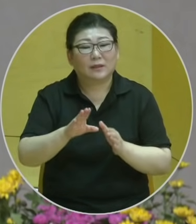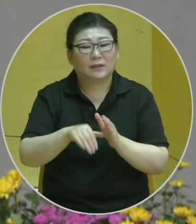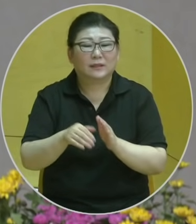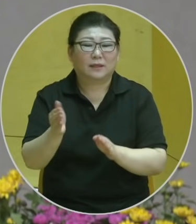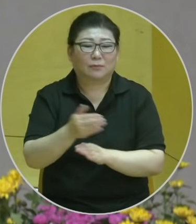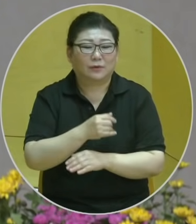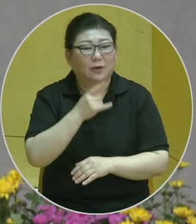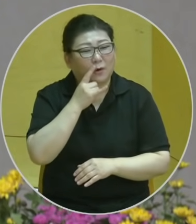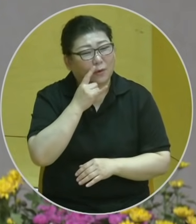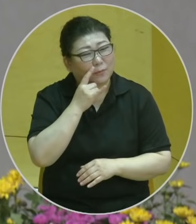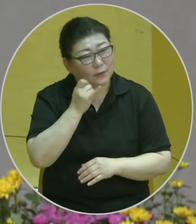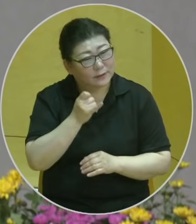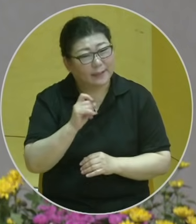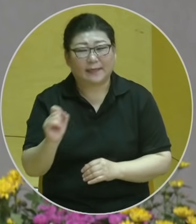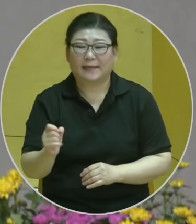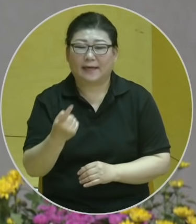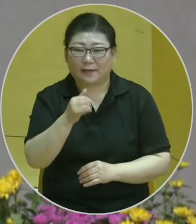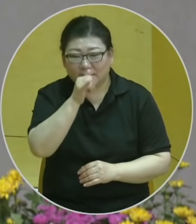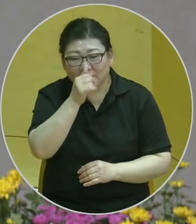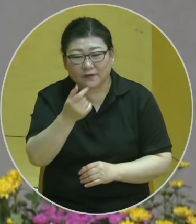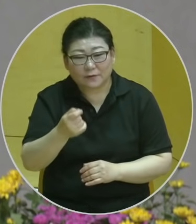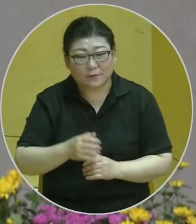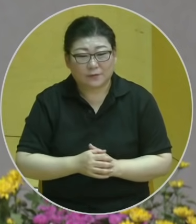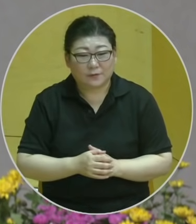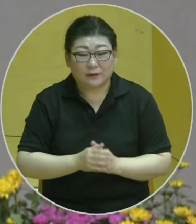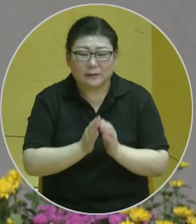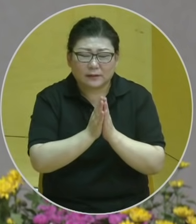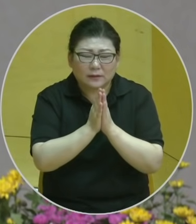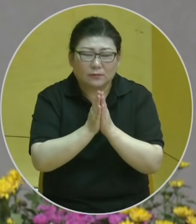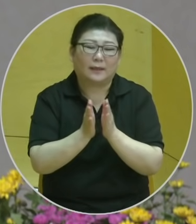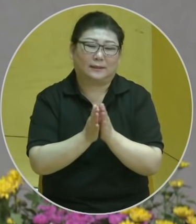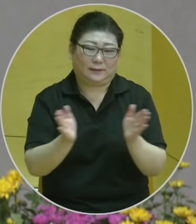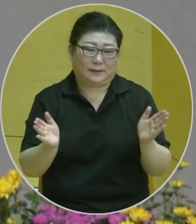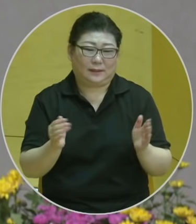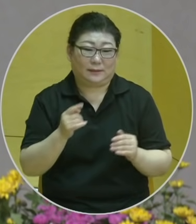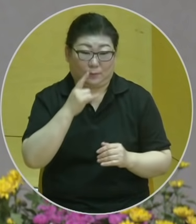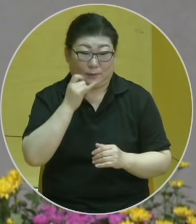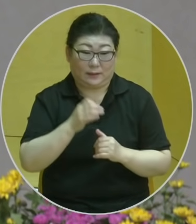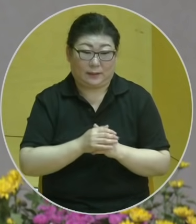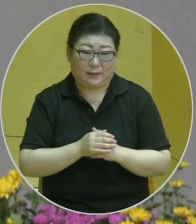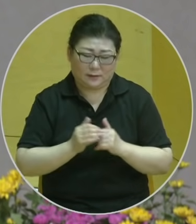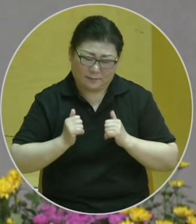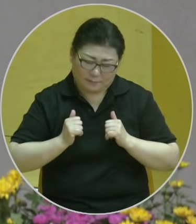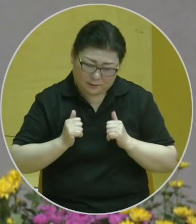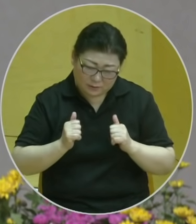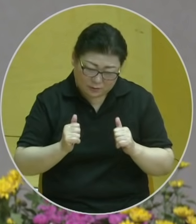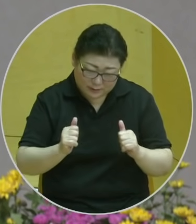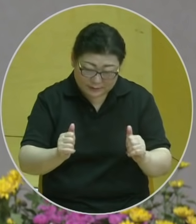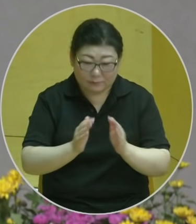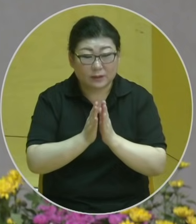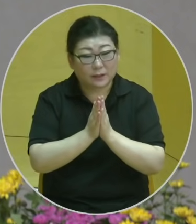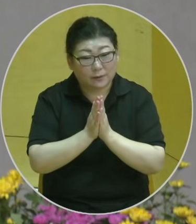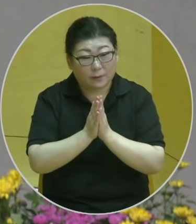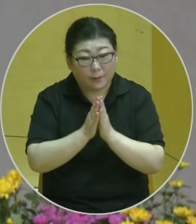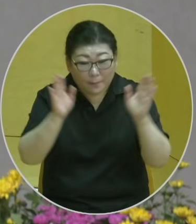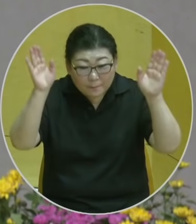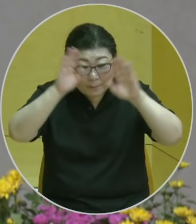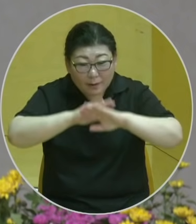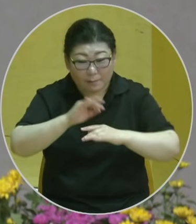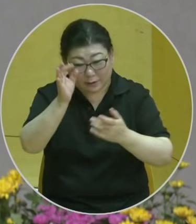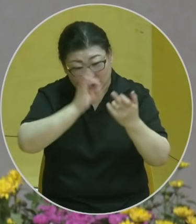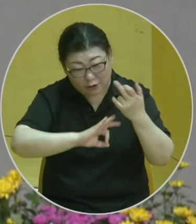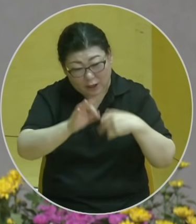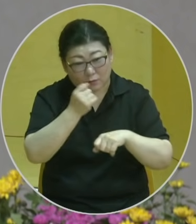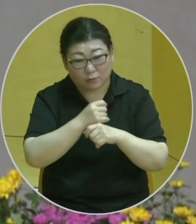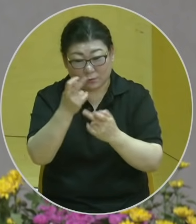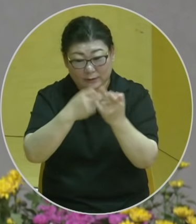어머니에게 어떤 계기가 된 것 같아요. 기도하기 시작하셨어요. 기도 참 열심히 하셨어요. 밤에 철회하시고